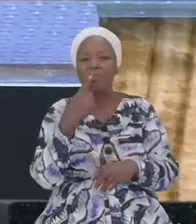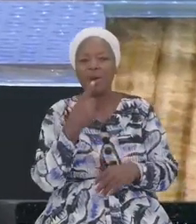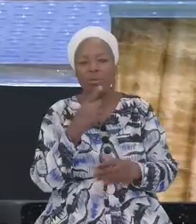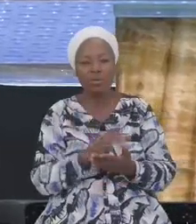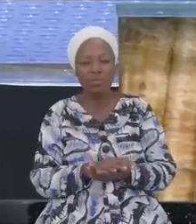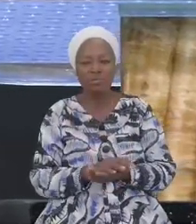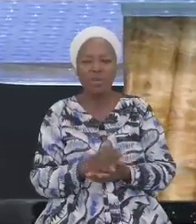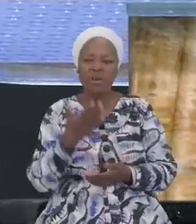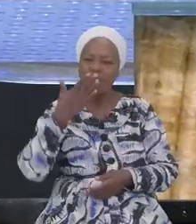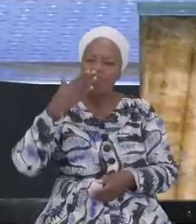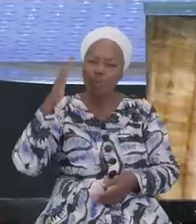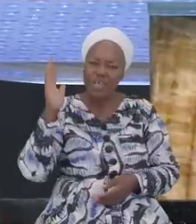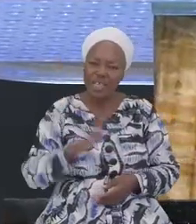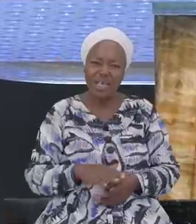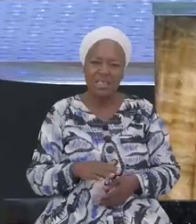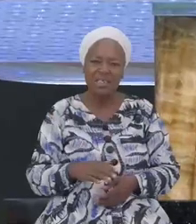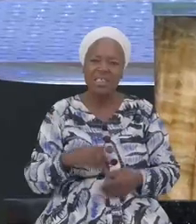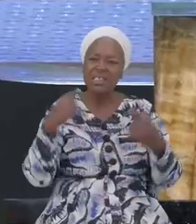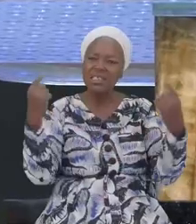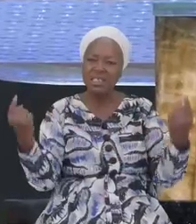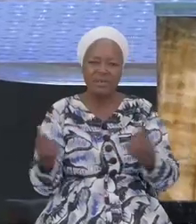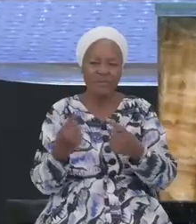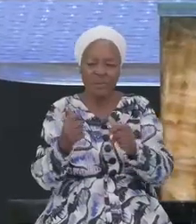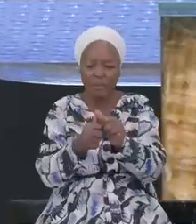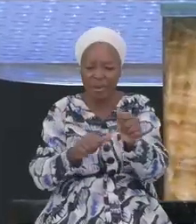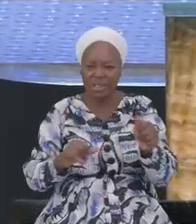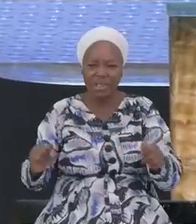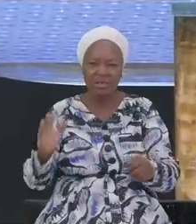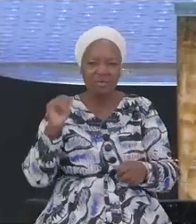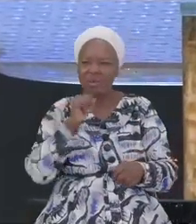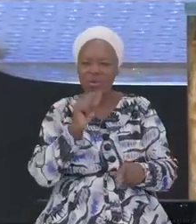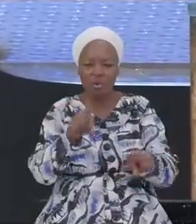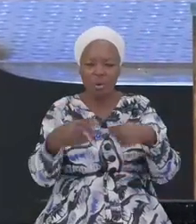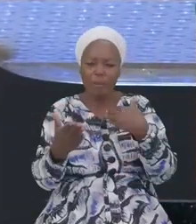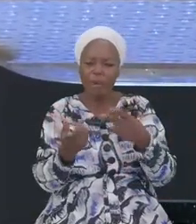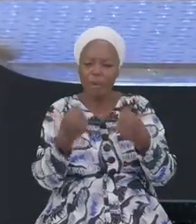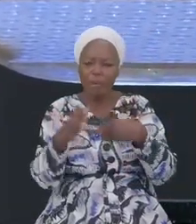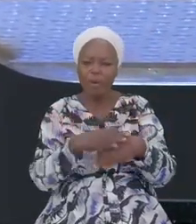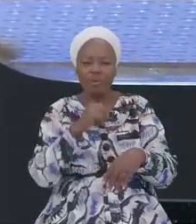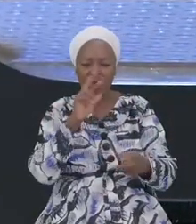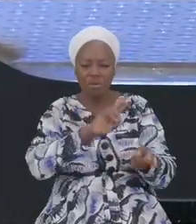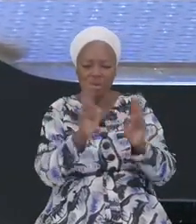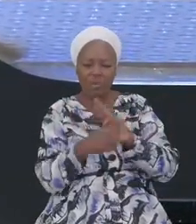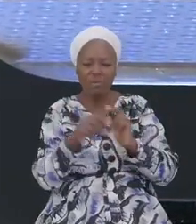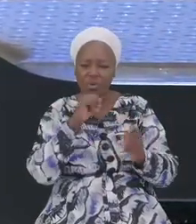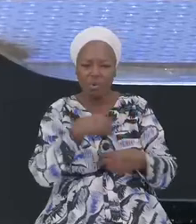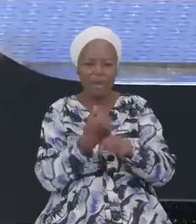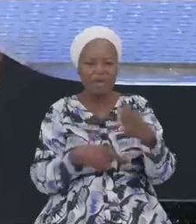Méchants, pécheurs, rétrogrades, nous ne voulons pas se repentir, nous ne voulons pas revenir, nous ne voulons pas faire de la